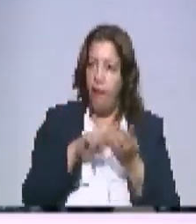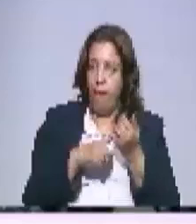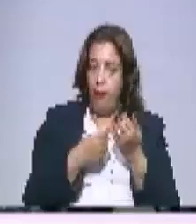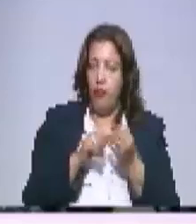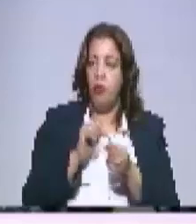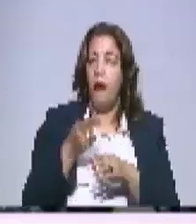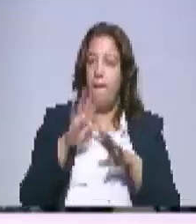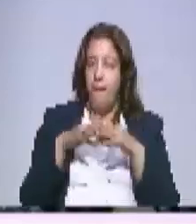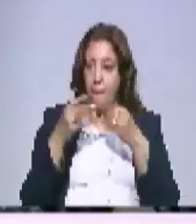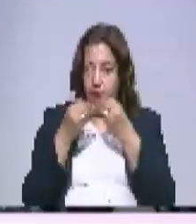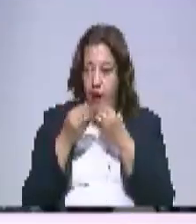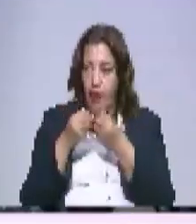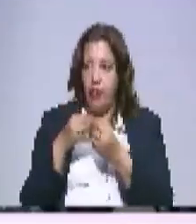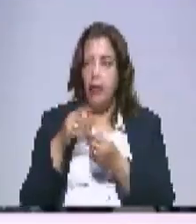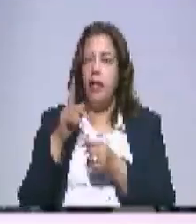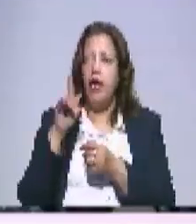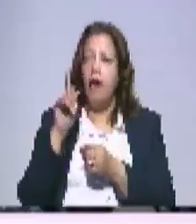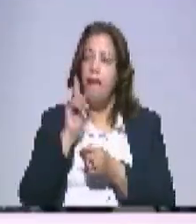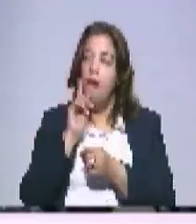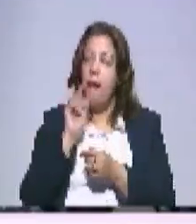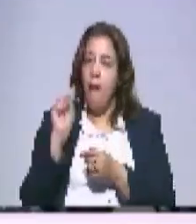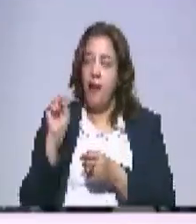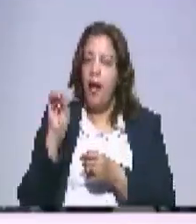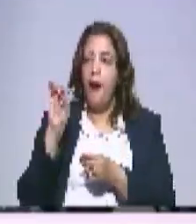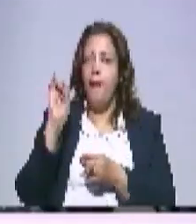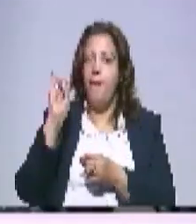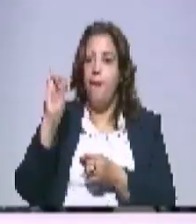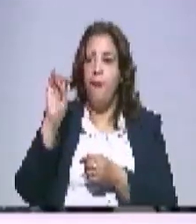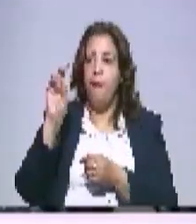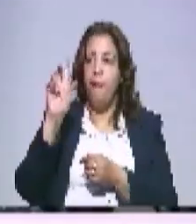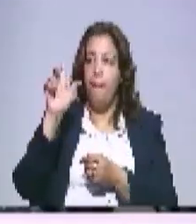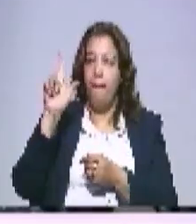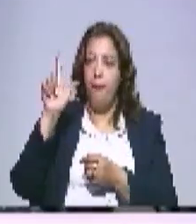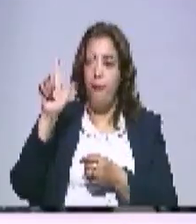على الاستاذه سهير. ام ملاك مساء الخير.